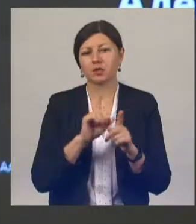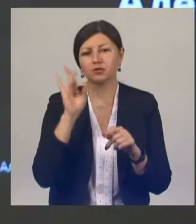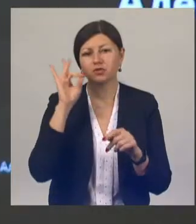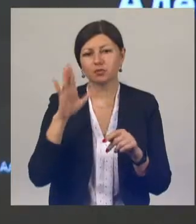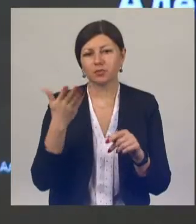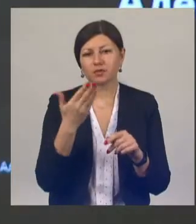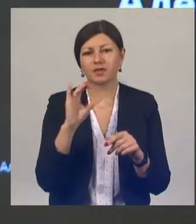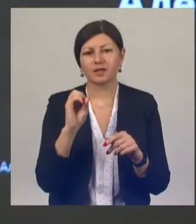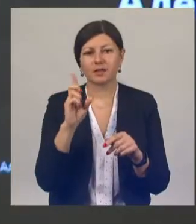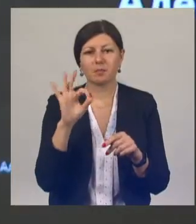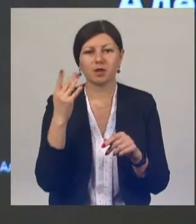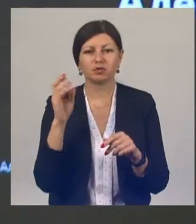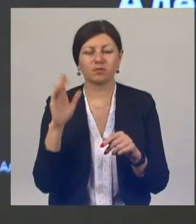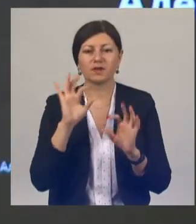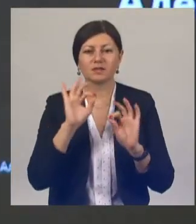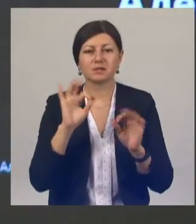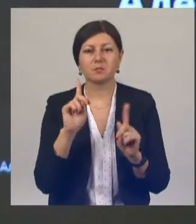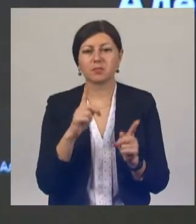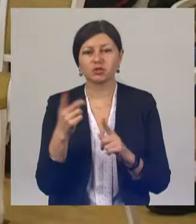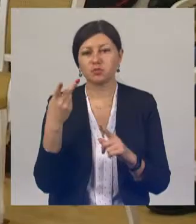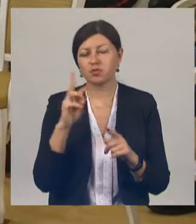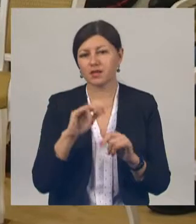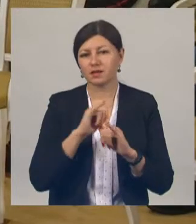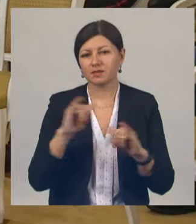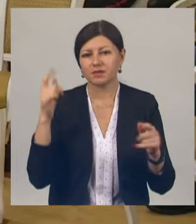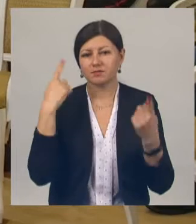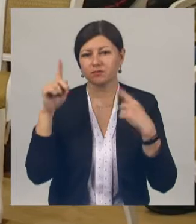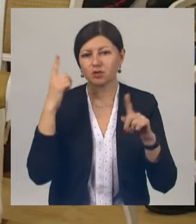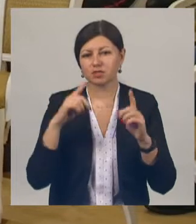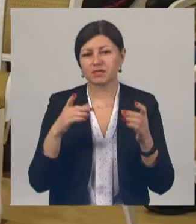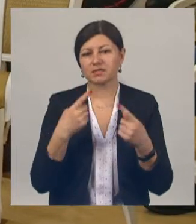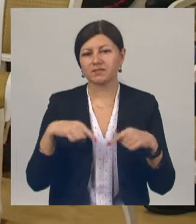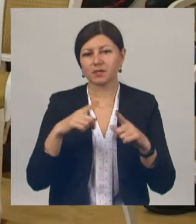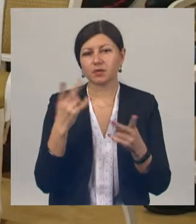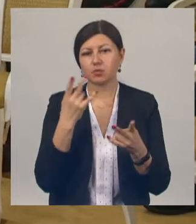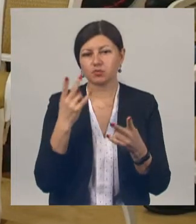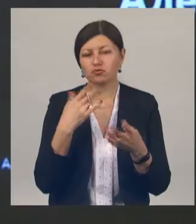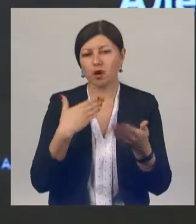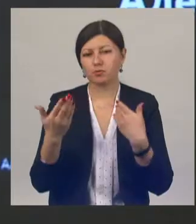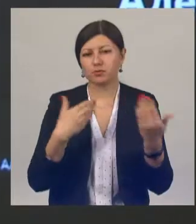КВН Елена Борщева рассказала, почему для развития в творческой сфере важно общаться с единомышленниками.